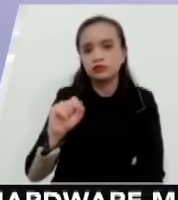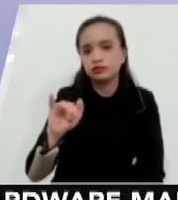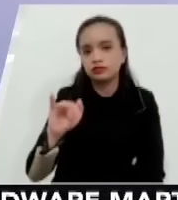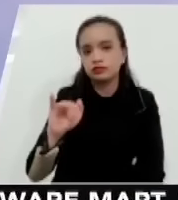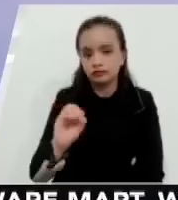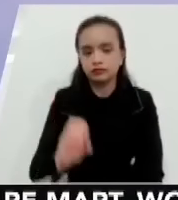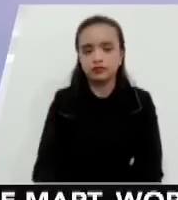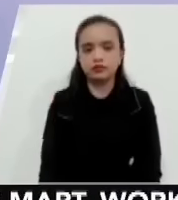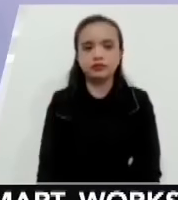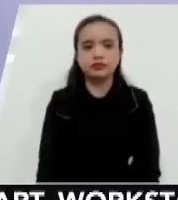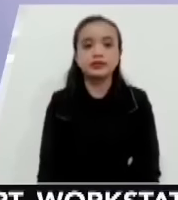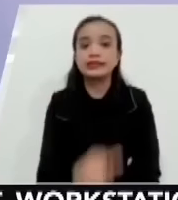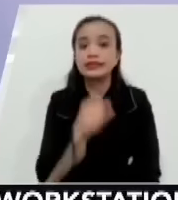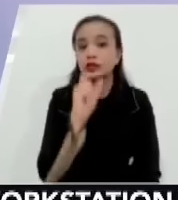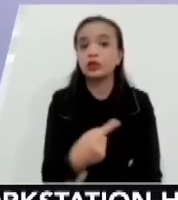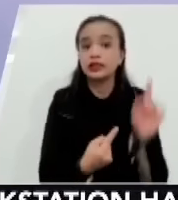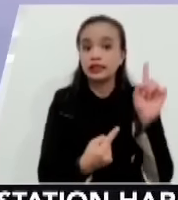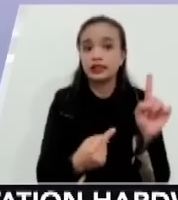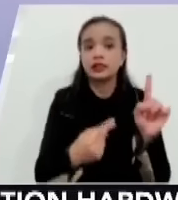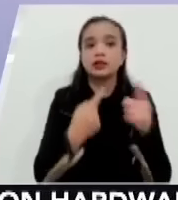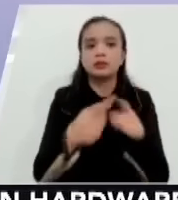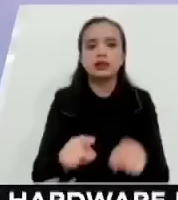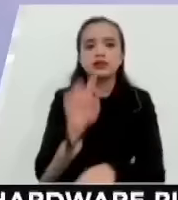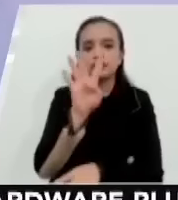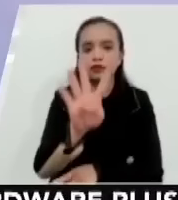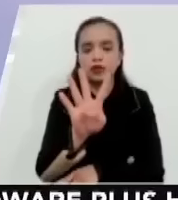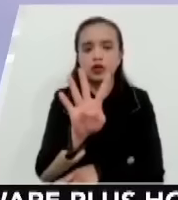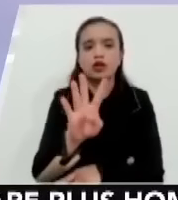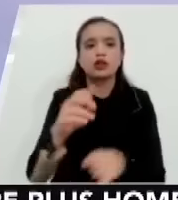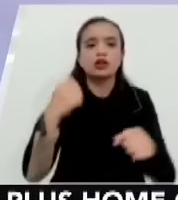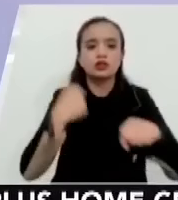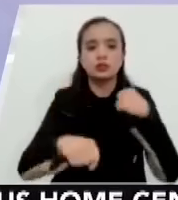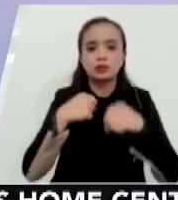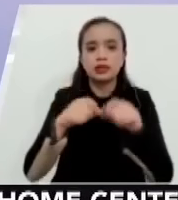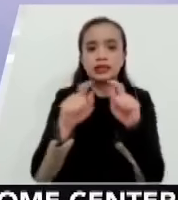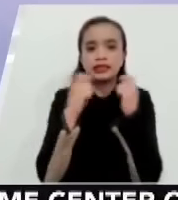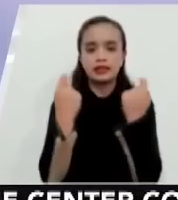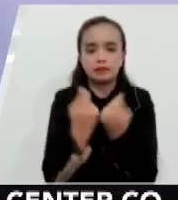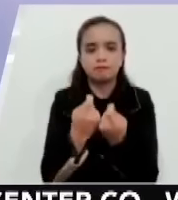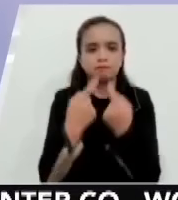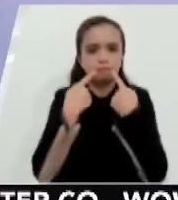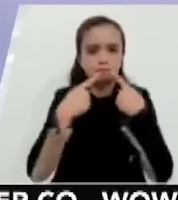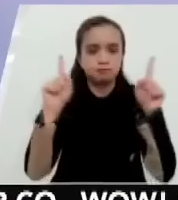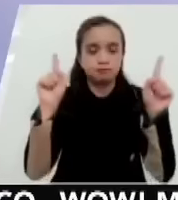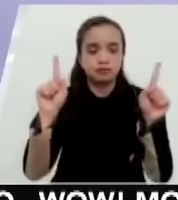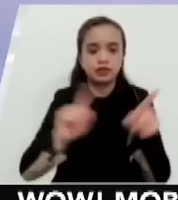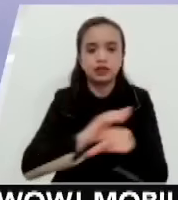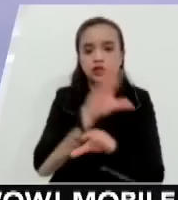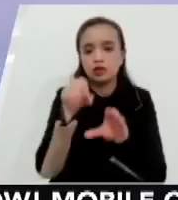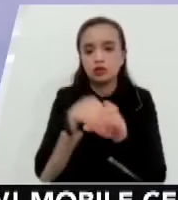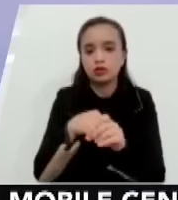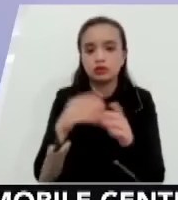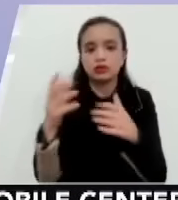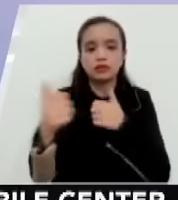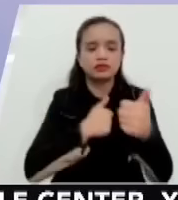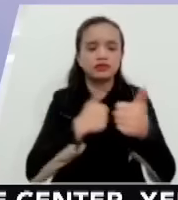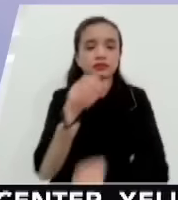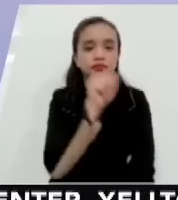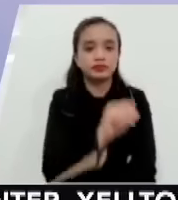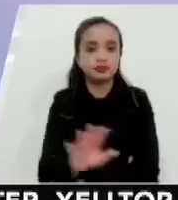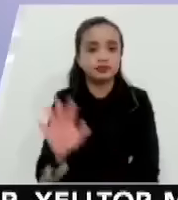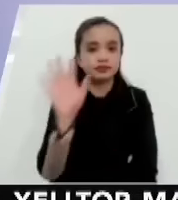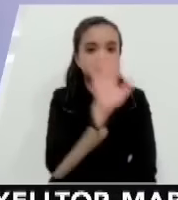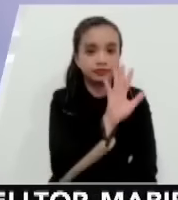Hindi lang isa, kundi apat na esports team ng Pilipinas ang pasok sa semifinals ng isang tournament sa Asia. Ang